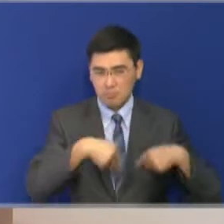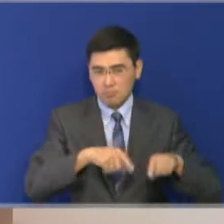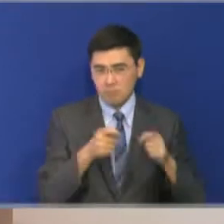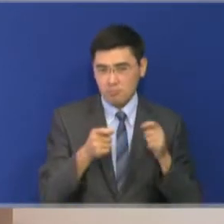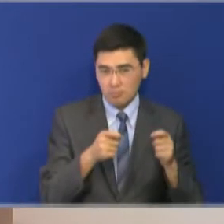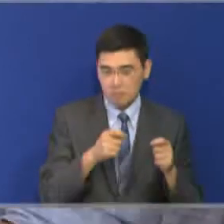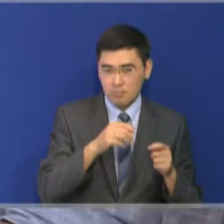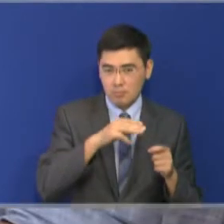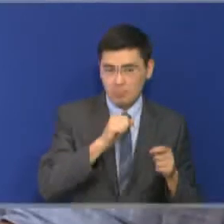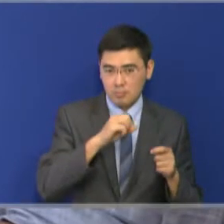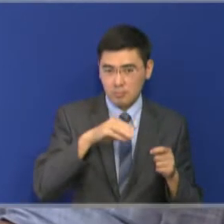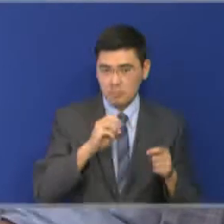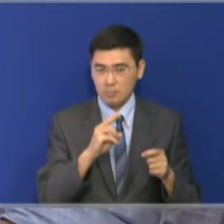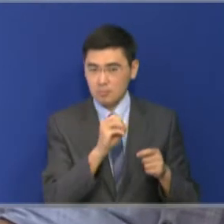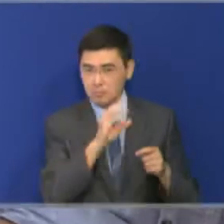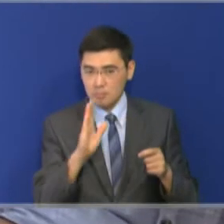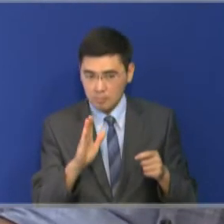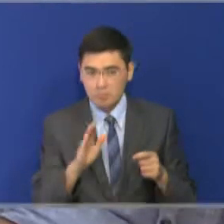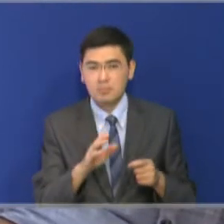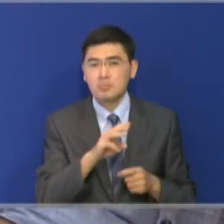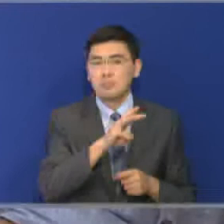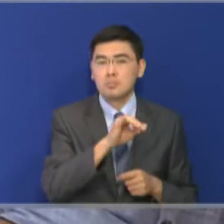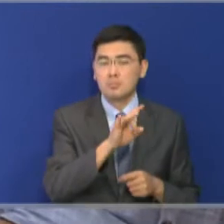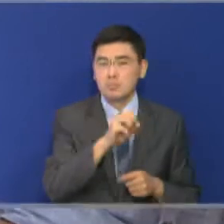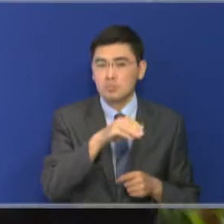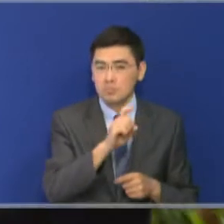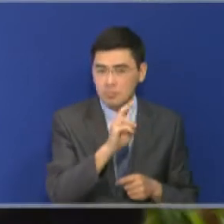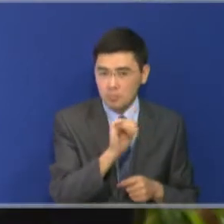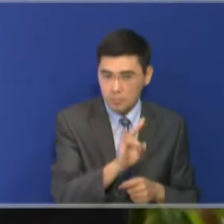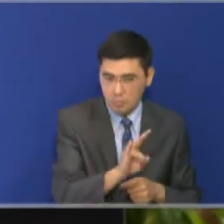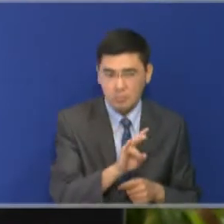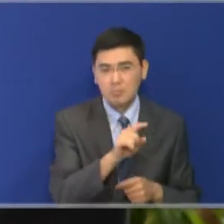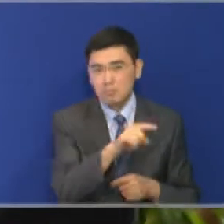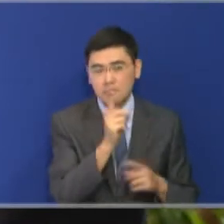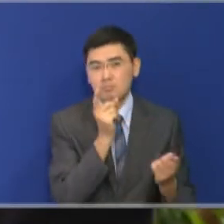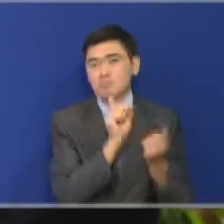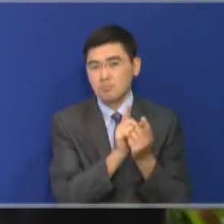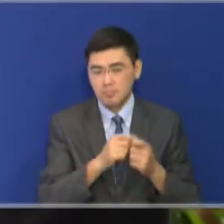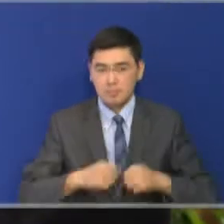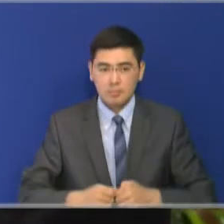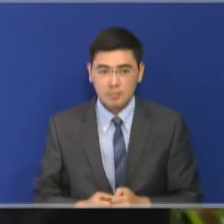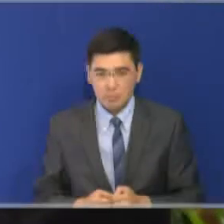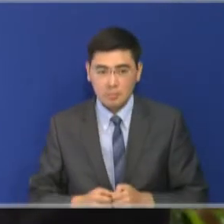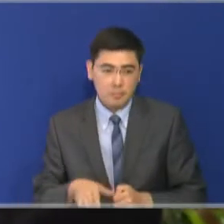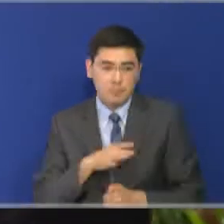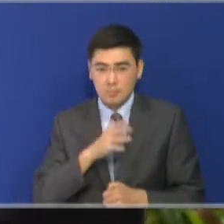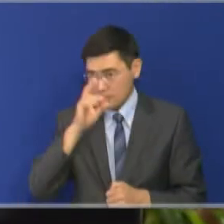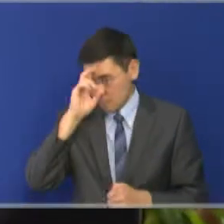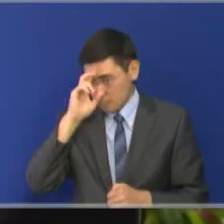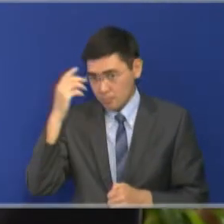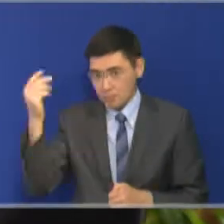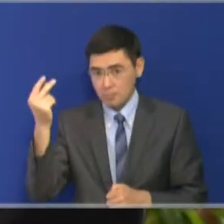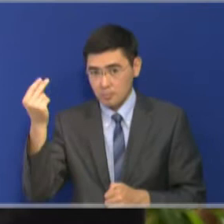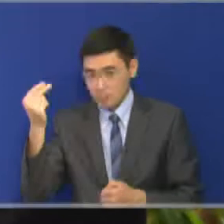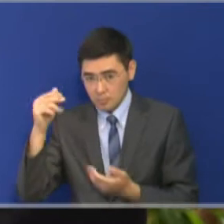пен саяси кеңес мүшесі Мұратхан Жәкімбаев қатысты. Мемлекеттен бөлінген ақшаның бір тиынына шейін